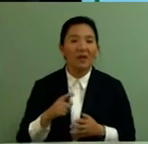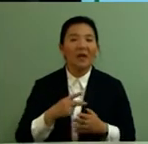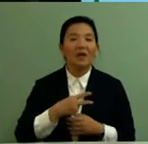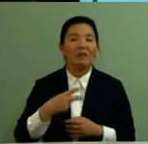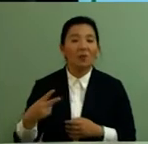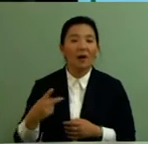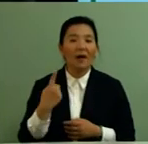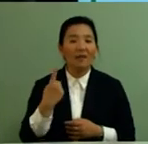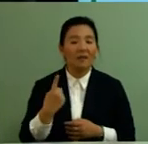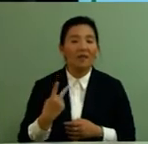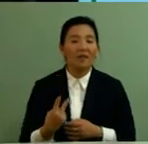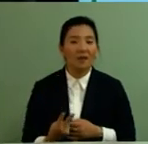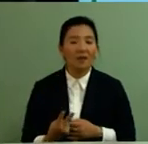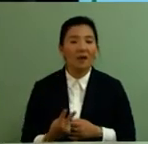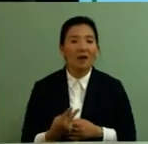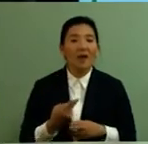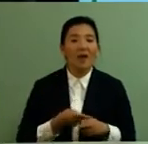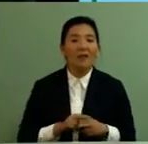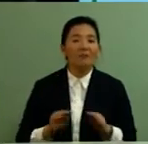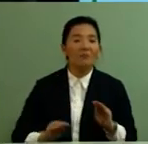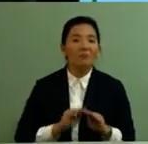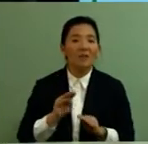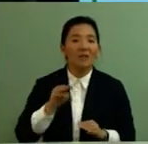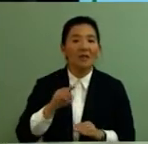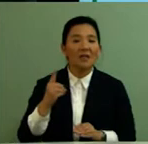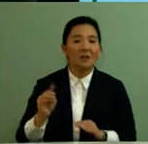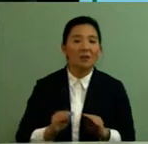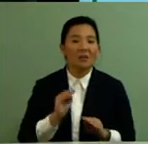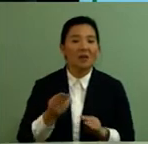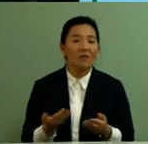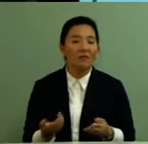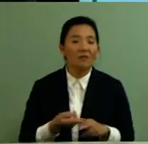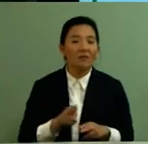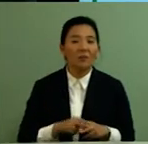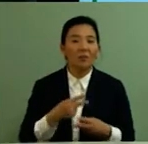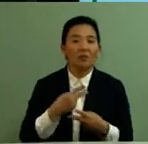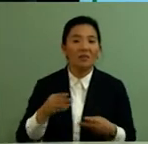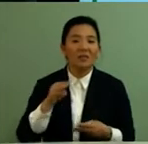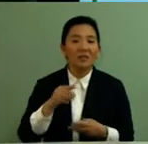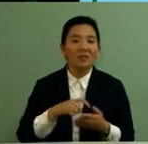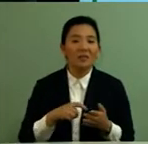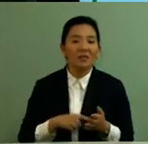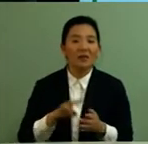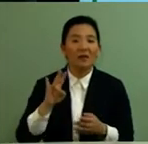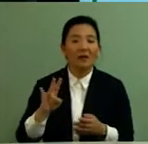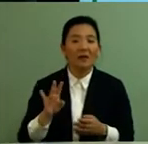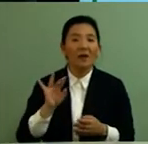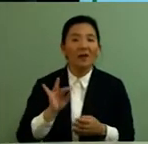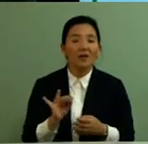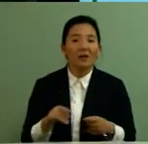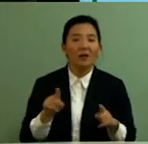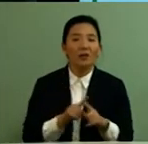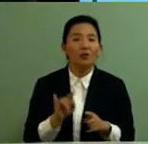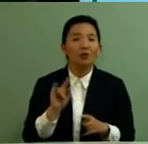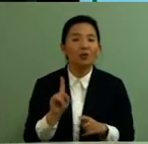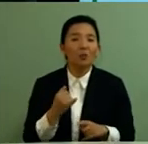равно 1/2, а вместо t1 я подставлю вот. И получается t разделить на n. И тогда что